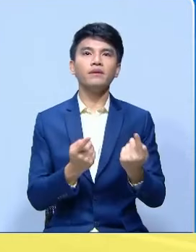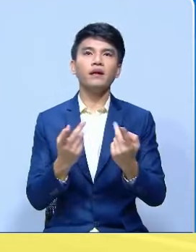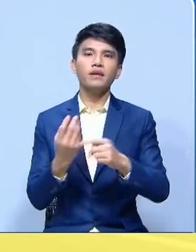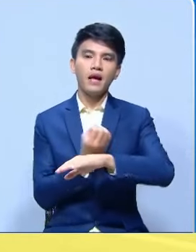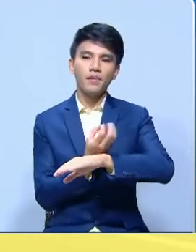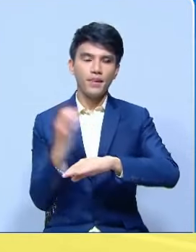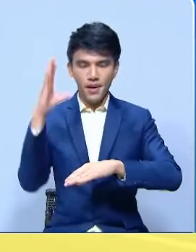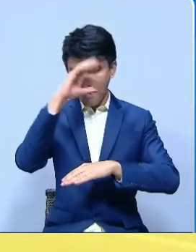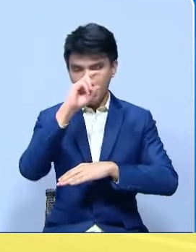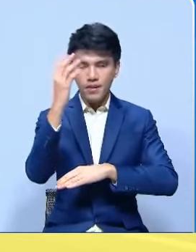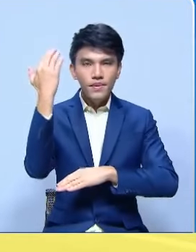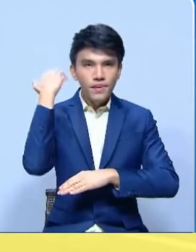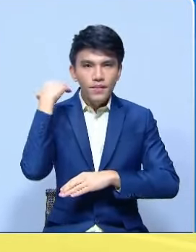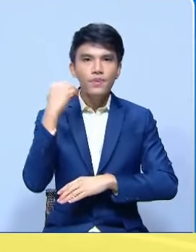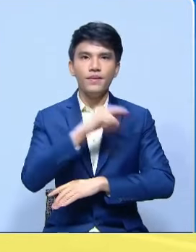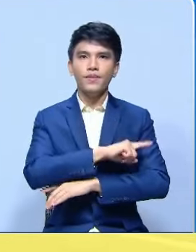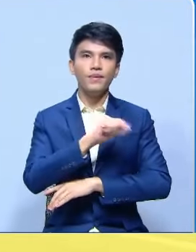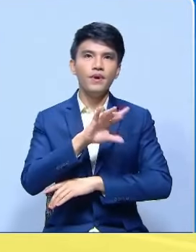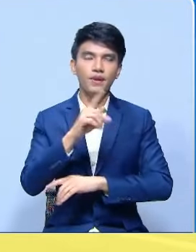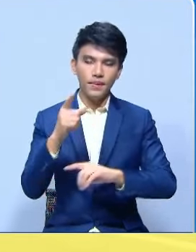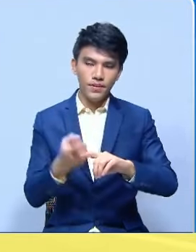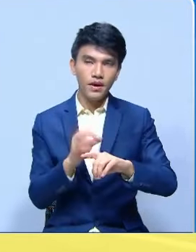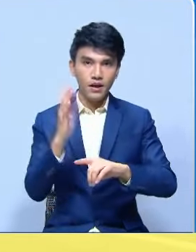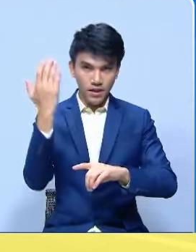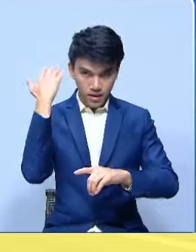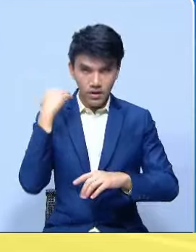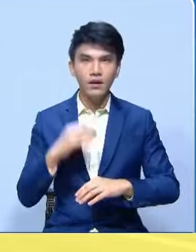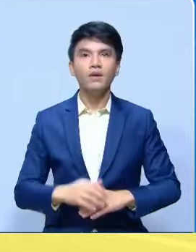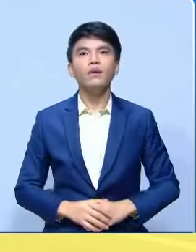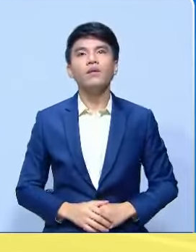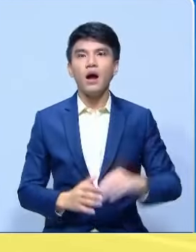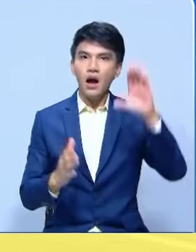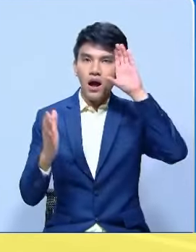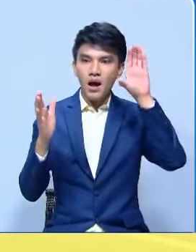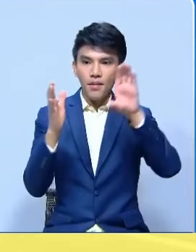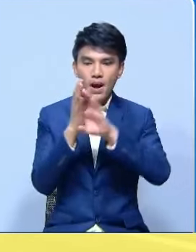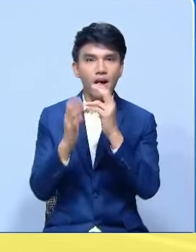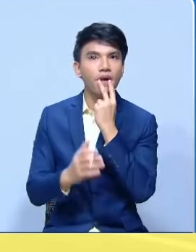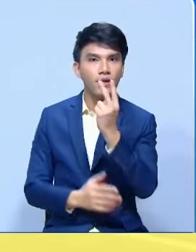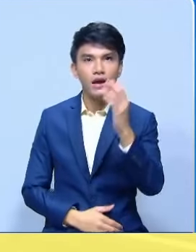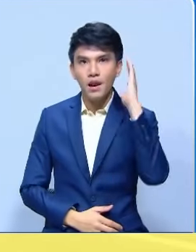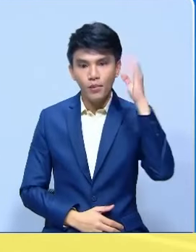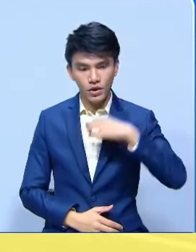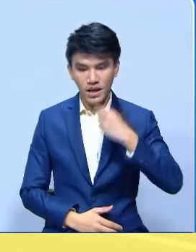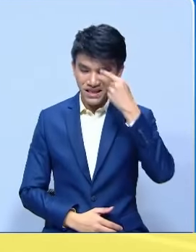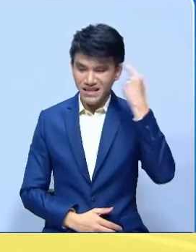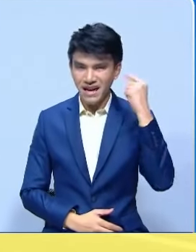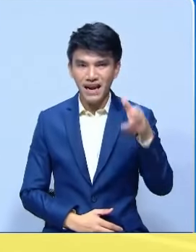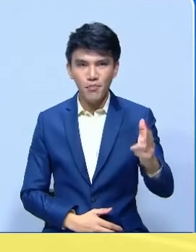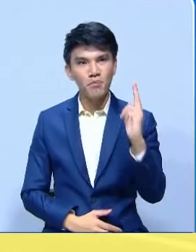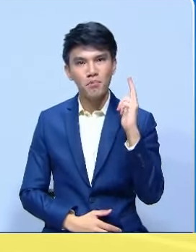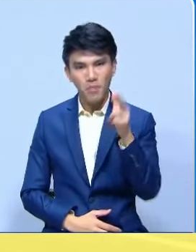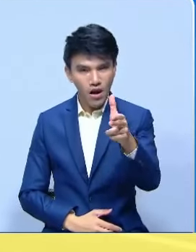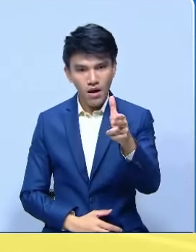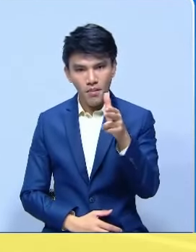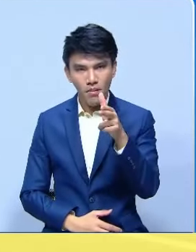ที่ยงคืนเศษๆของวันที่28กันยายนที่ผ่านมาซึ่งจากภาพจะเห็นชายสวมเสื้อสีดำเดินเข้าไปหยิบปืนในรถแล้วยิงใส่คู่อริ